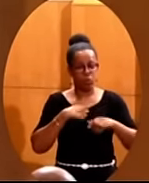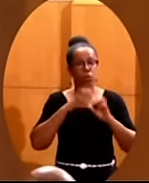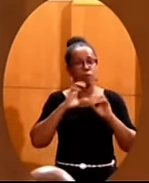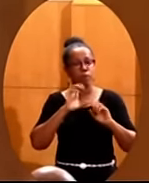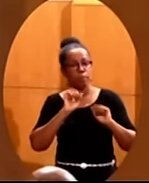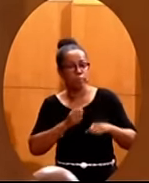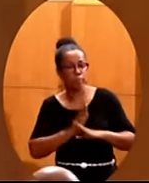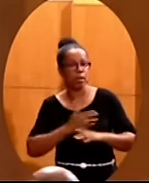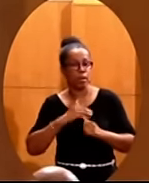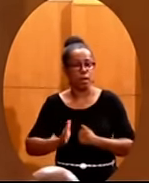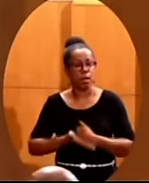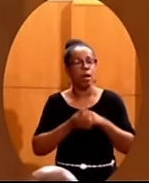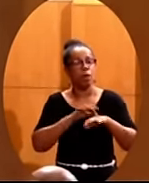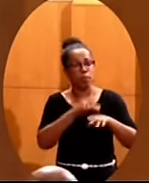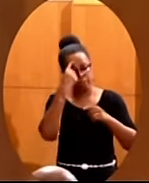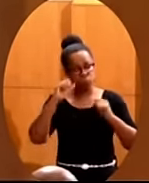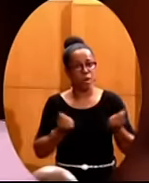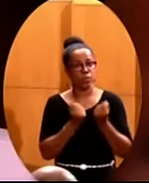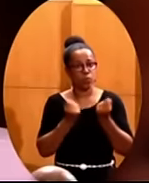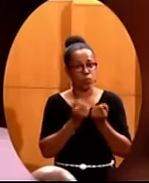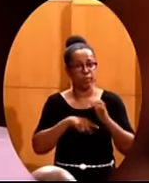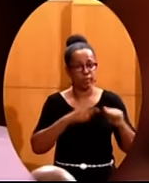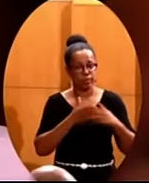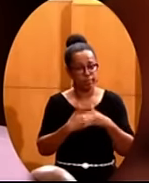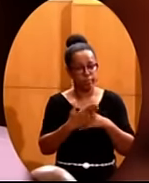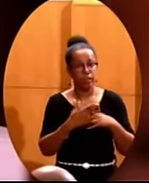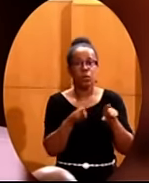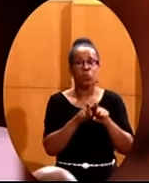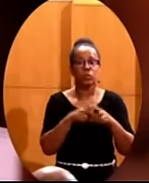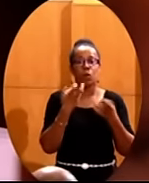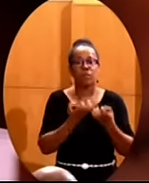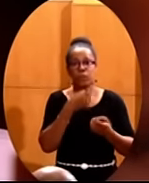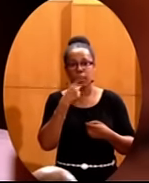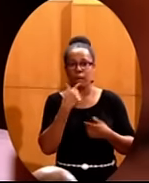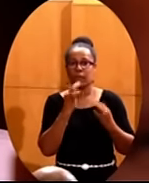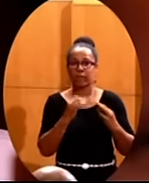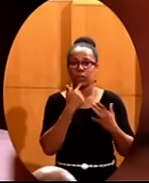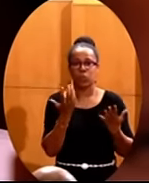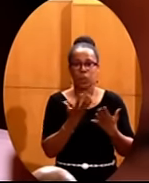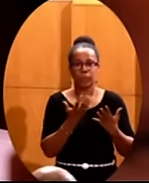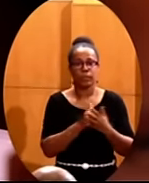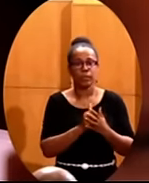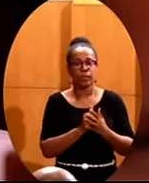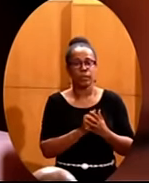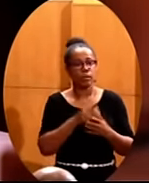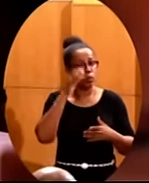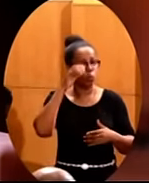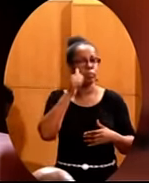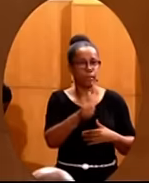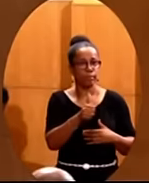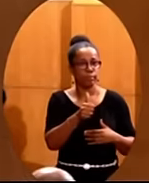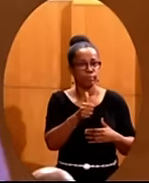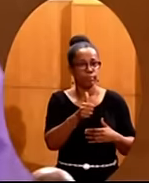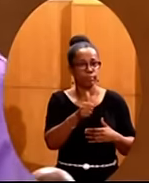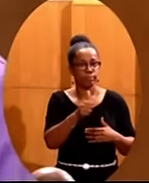accompagner dans la mise en vre de nos actions je veux parler écoutez-moi bien